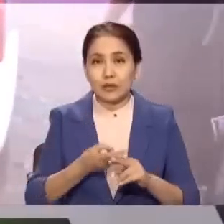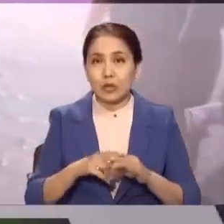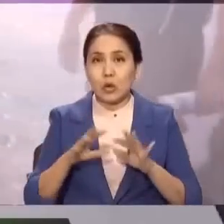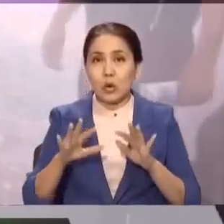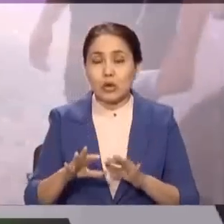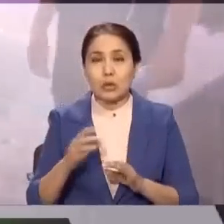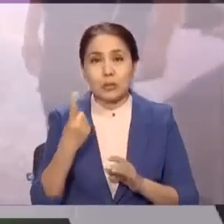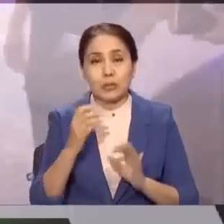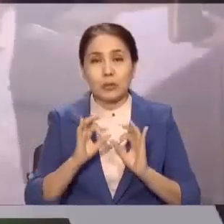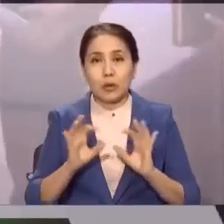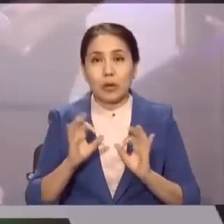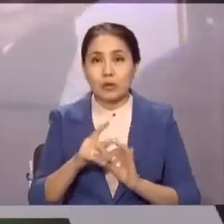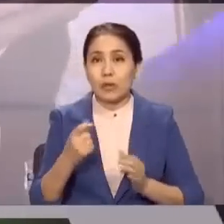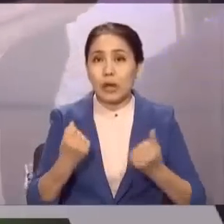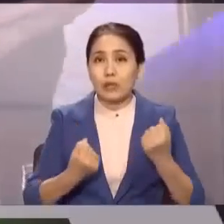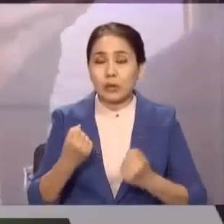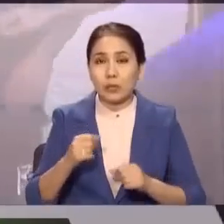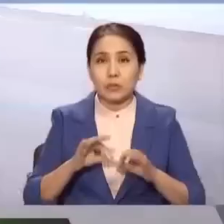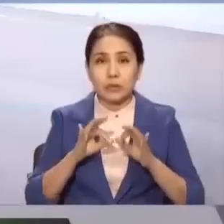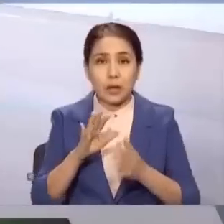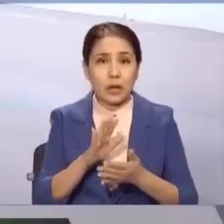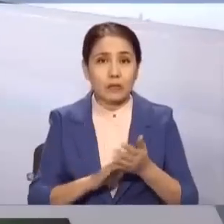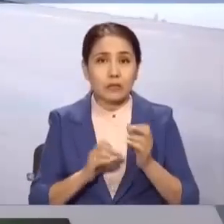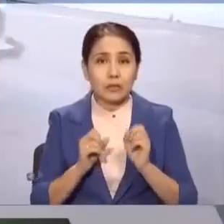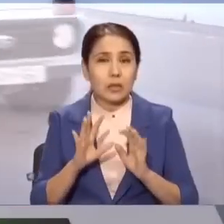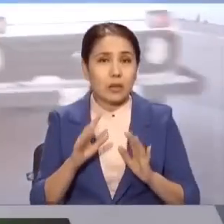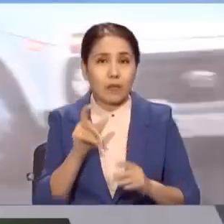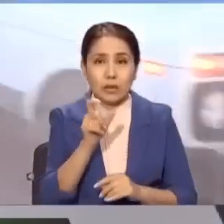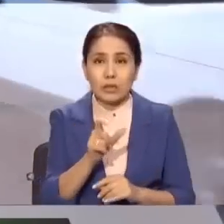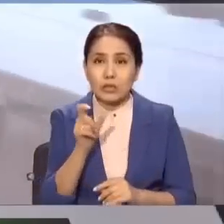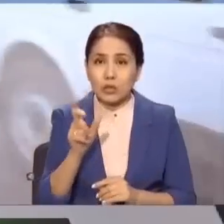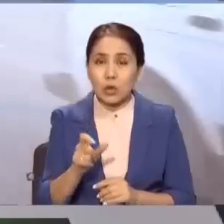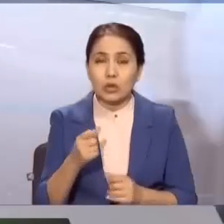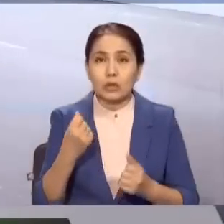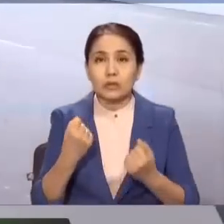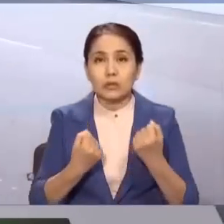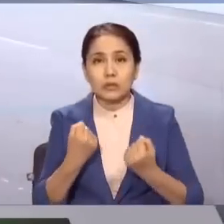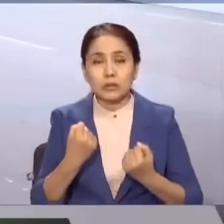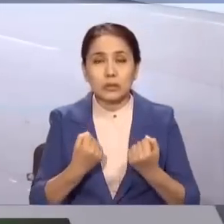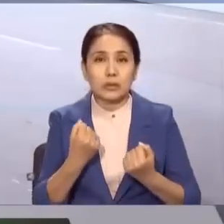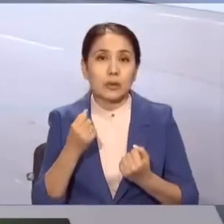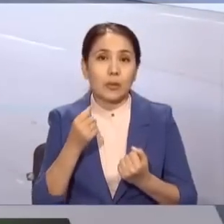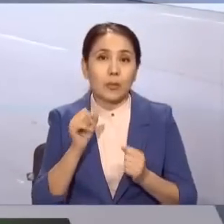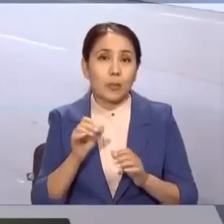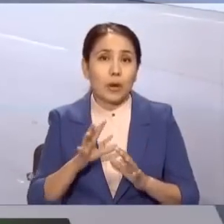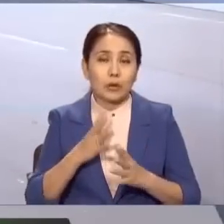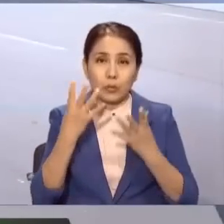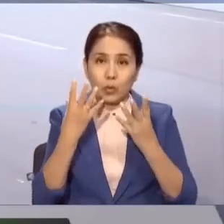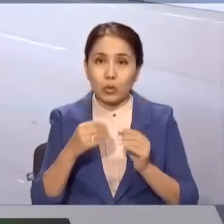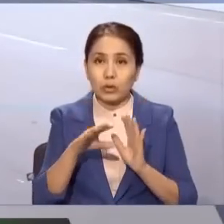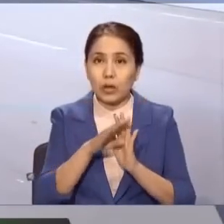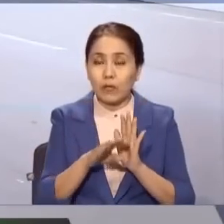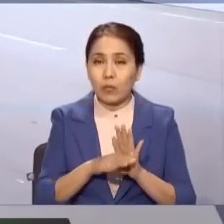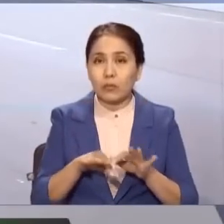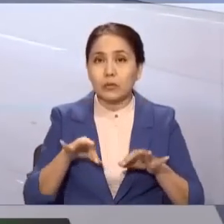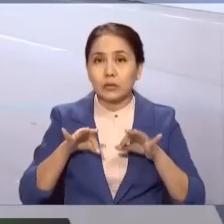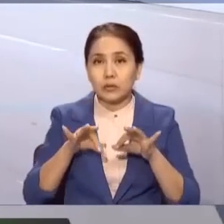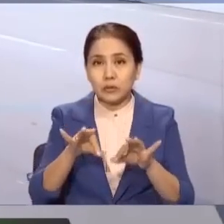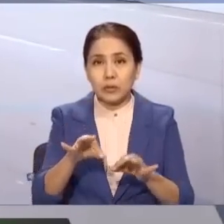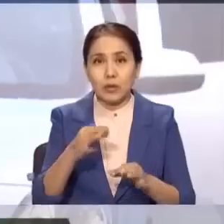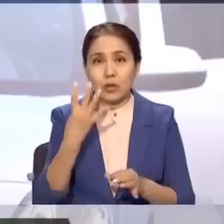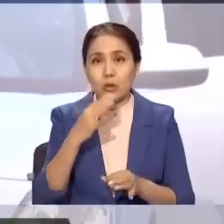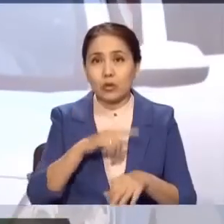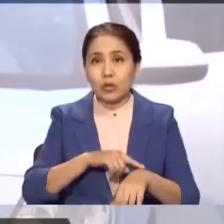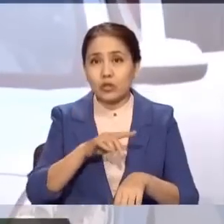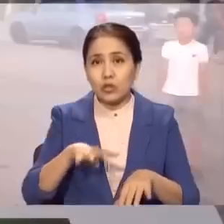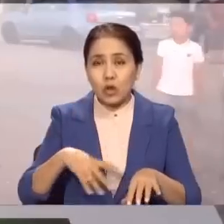bir mulohaza, avtomobilni boshqarish xavfsizligi nafaqat insonning psixofiziologik, balki kun davomida transport vositasini 4